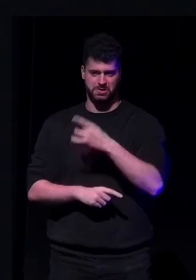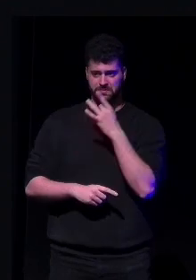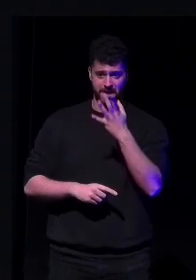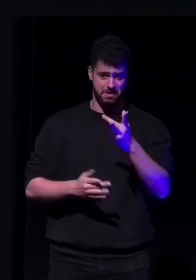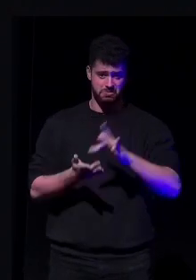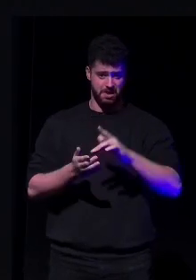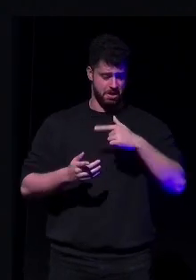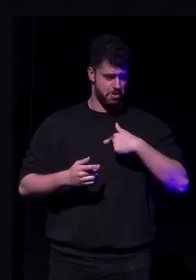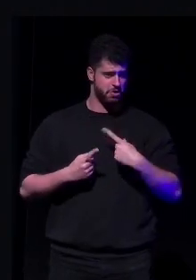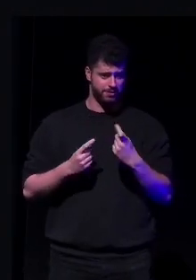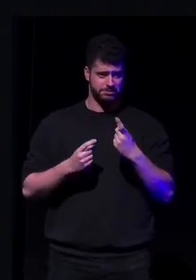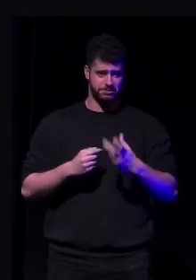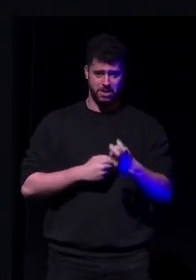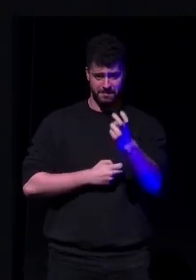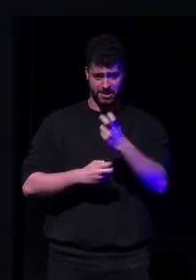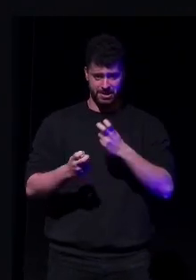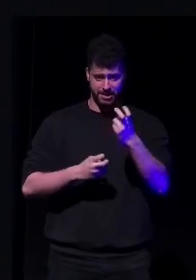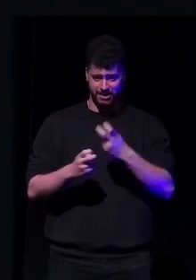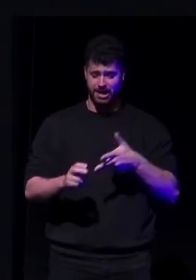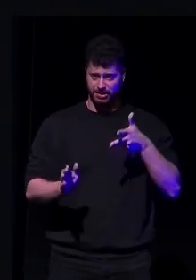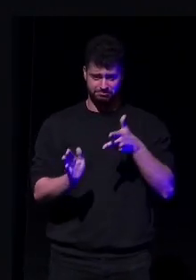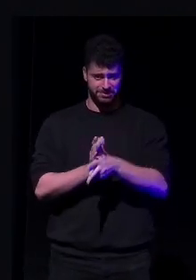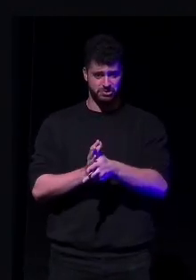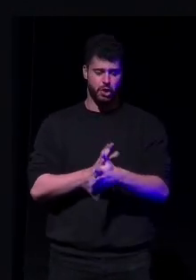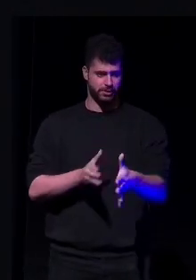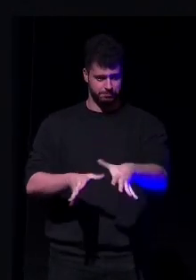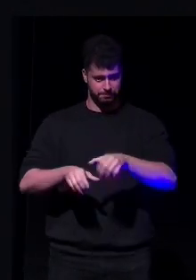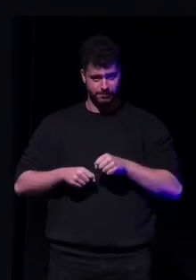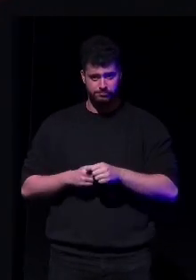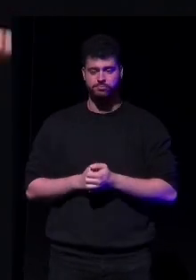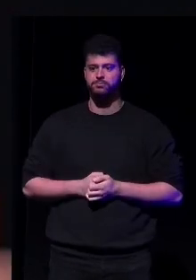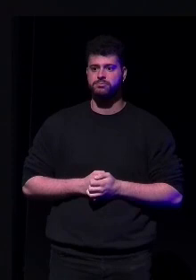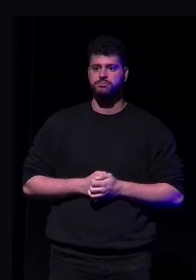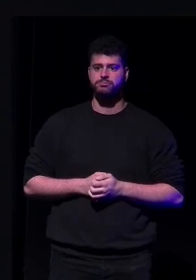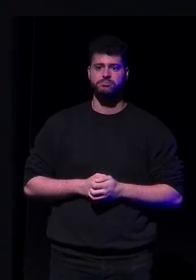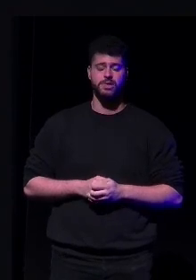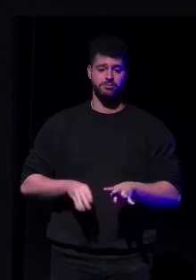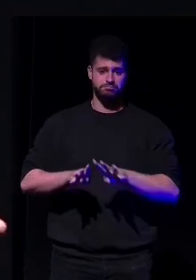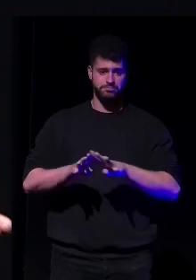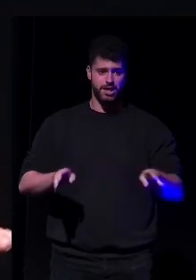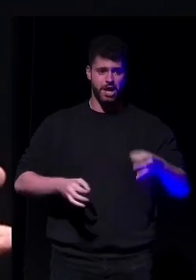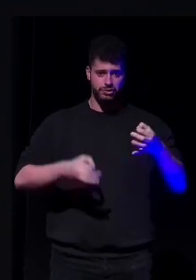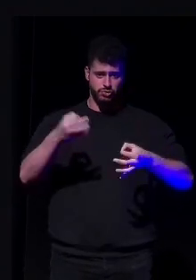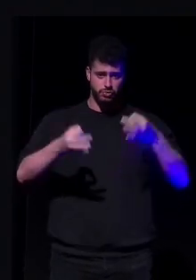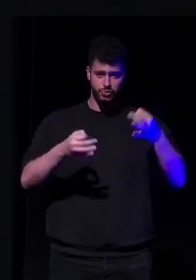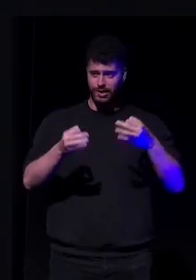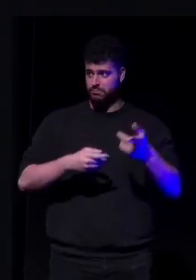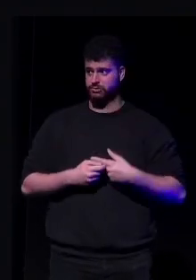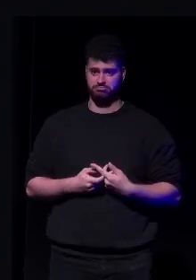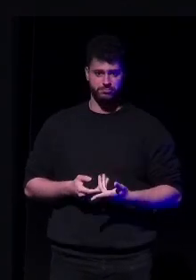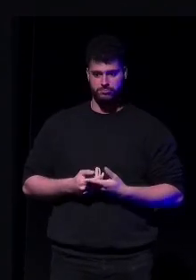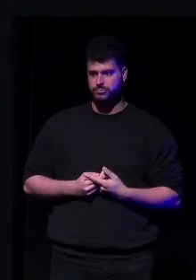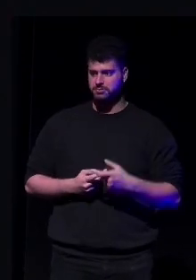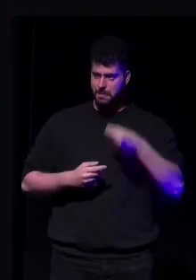quan he necessitat venir al territori a buscar les històries. El jurat, òbviament, per haver-me